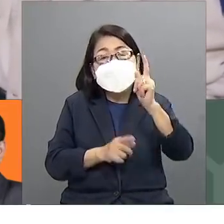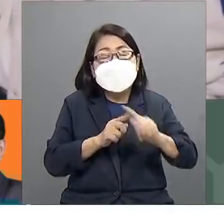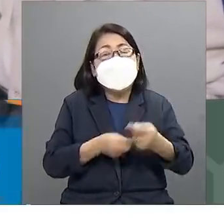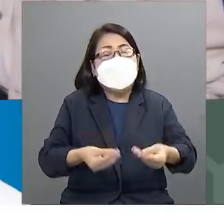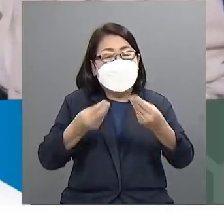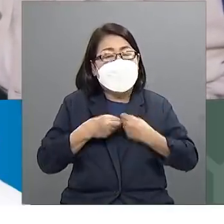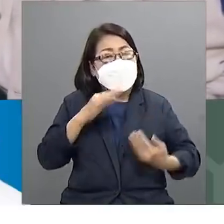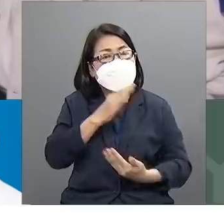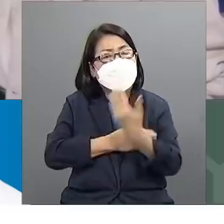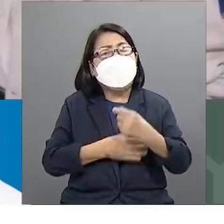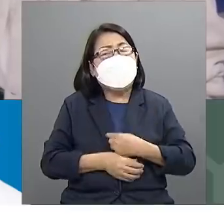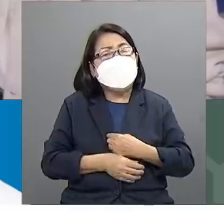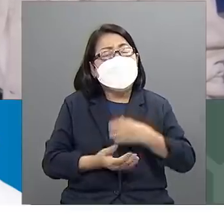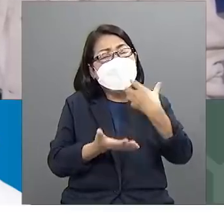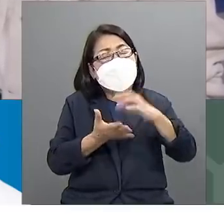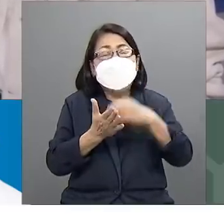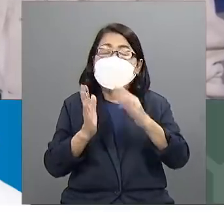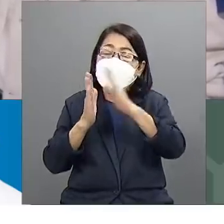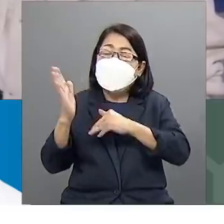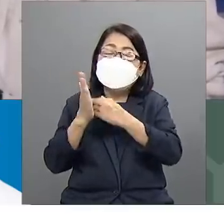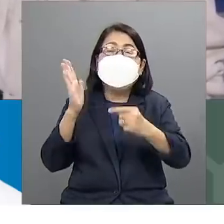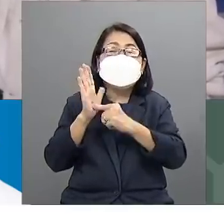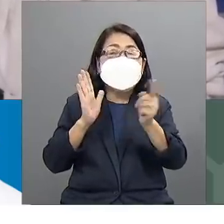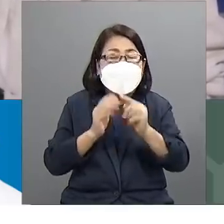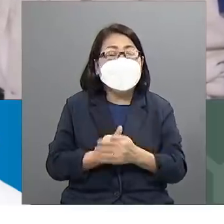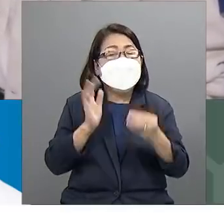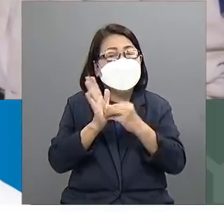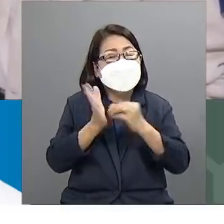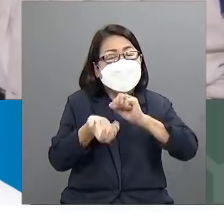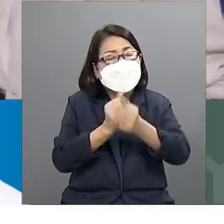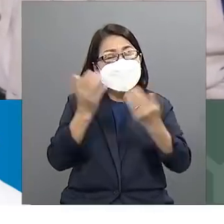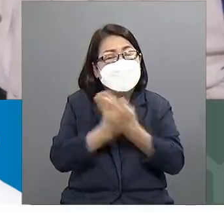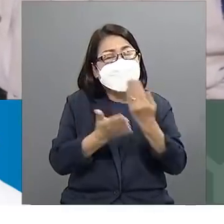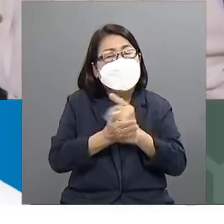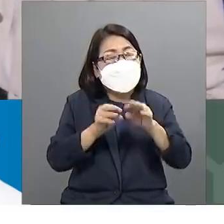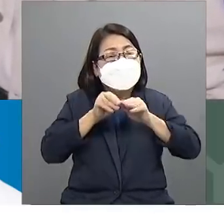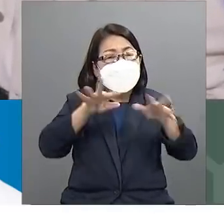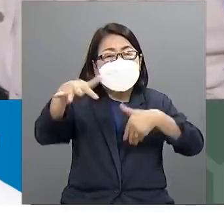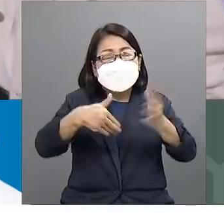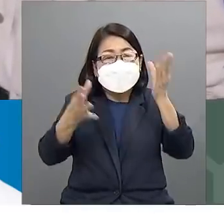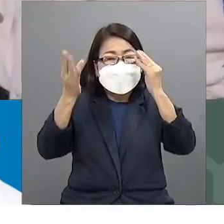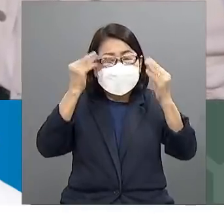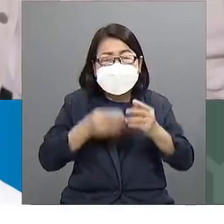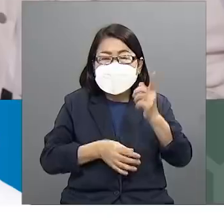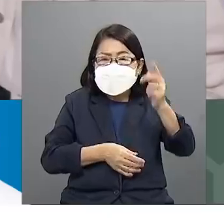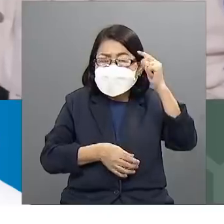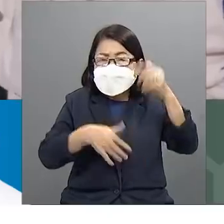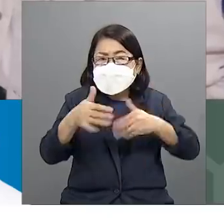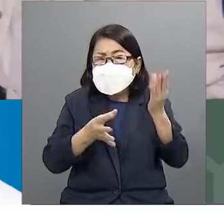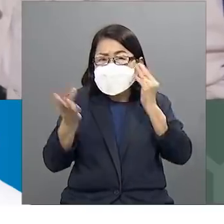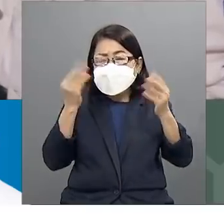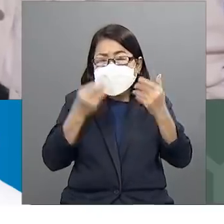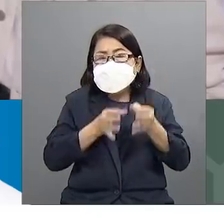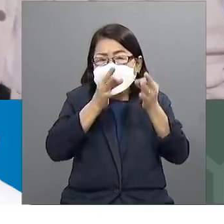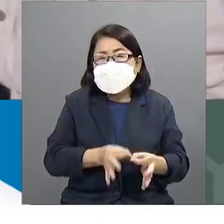วิธีคิดวิธีการบริหารโรงเรียนมาก่อนให้กับประชาชนได้รับทราบนะครับเพื่อให้ประชาชนเนี่ยมีข้อมูลในการตัดสินใจได้มากขึ้นนะครับก็ขอขอบคุณ